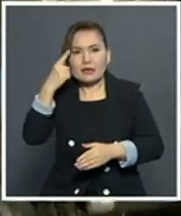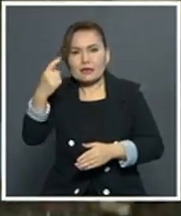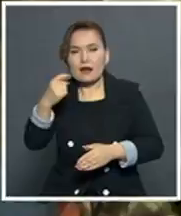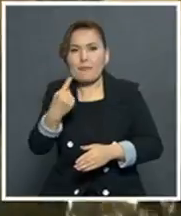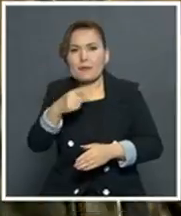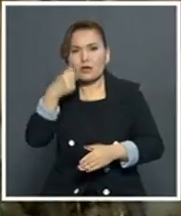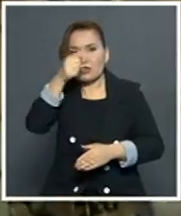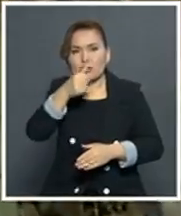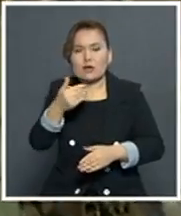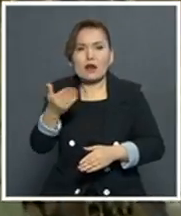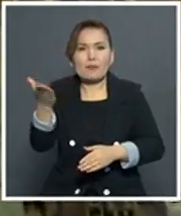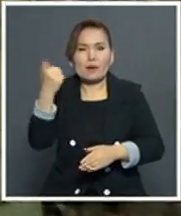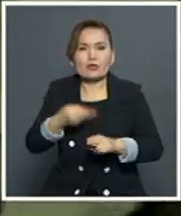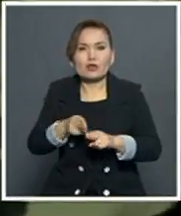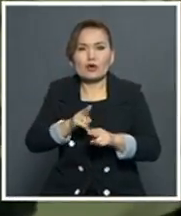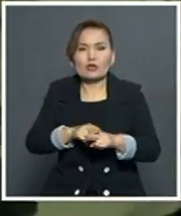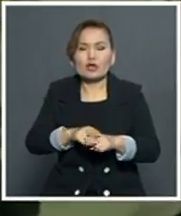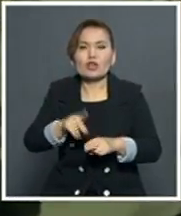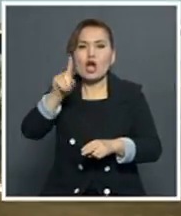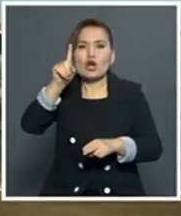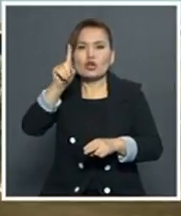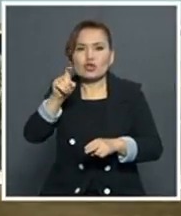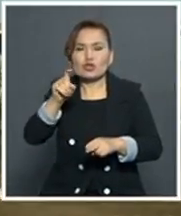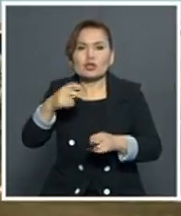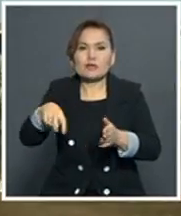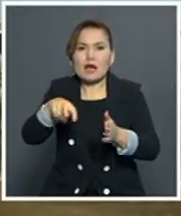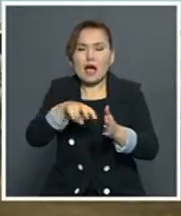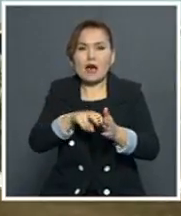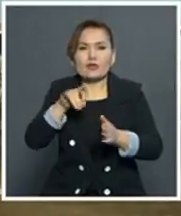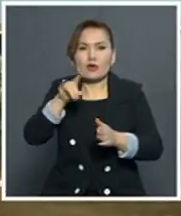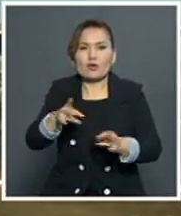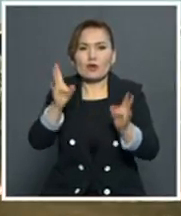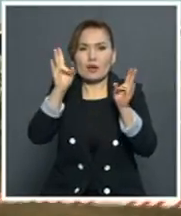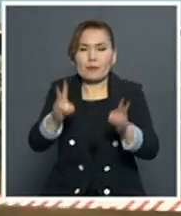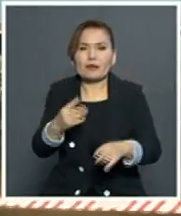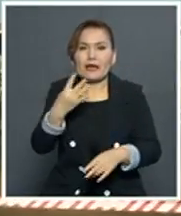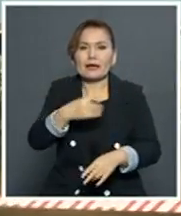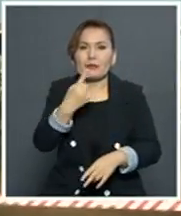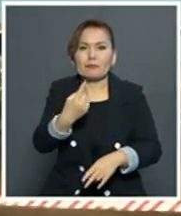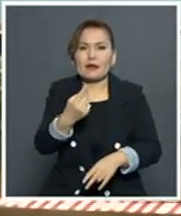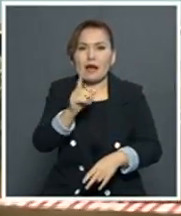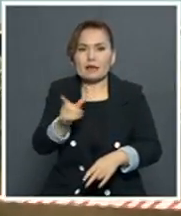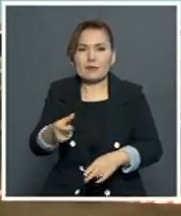бұрын Сухой Суперджет 100 жолаушылар ұшағы апатқа ұшырап 41 адам қаза тапқан еді.